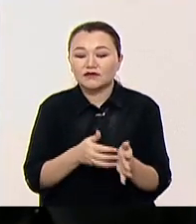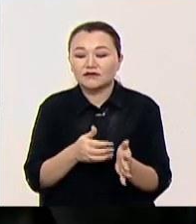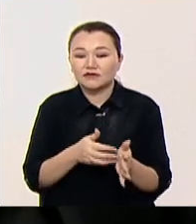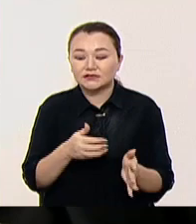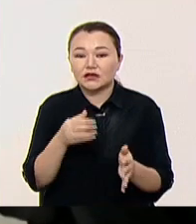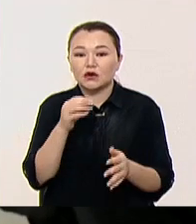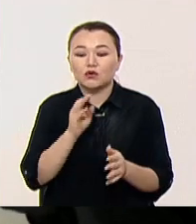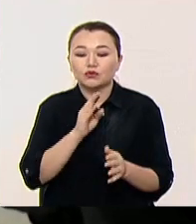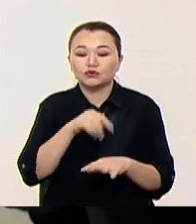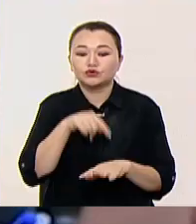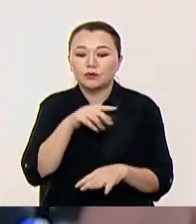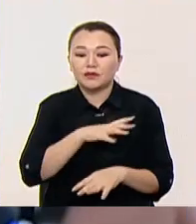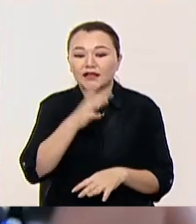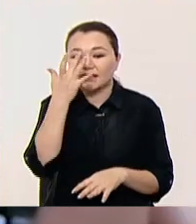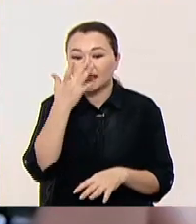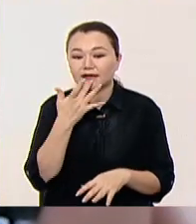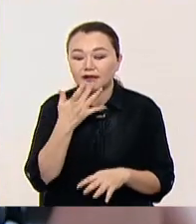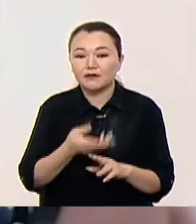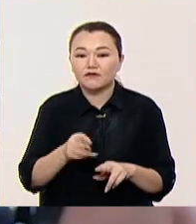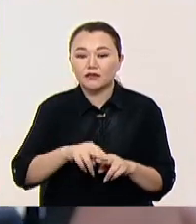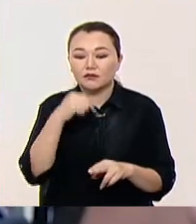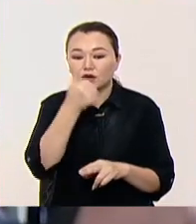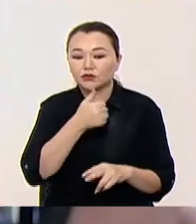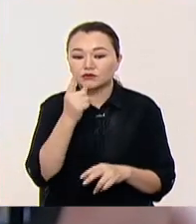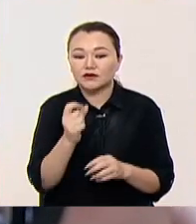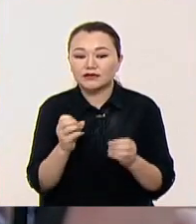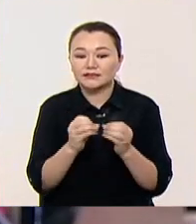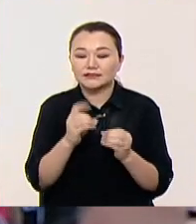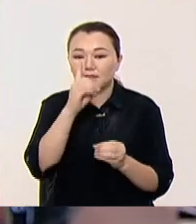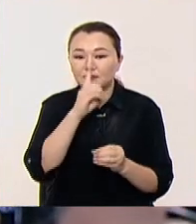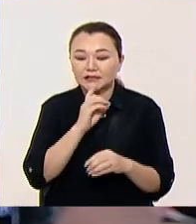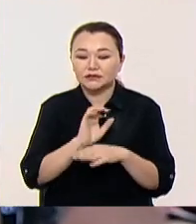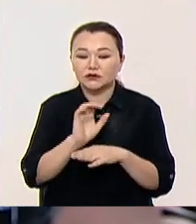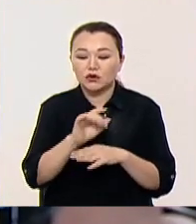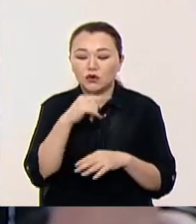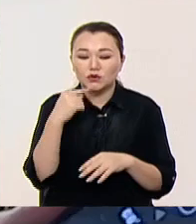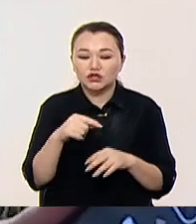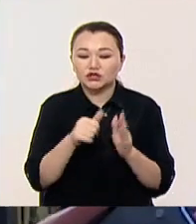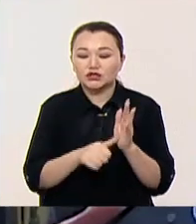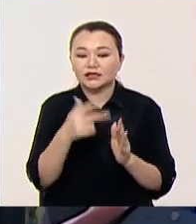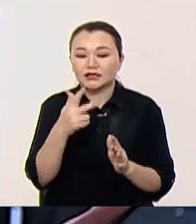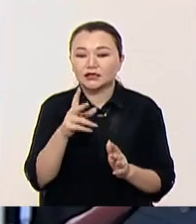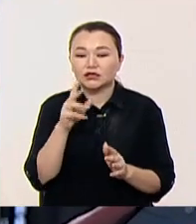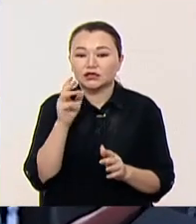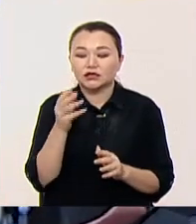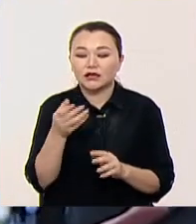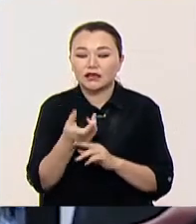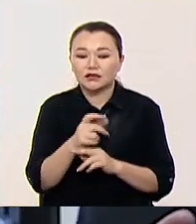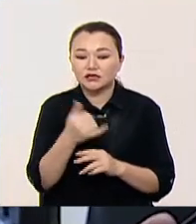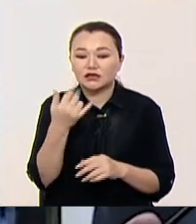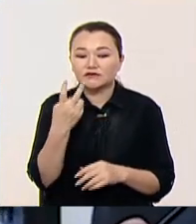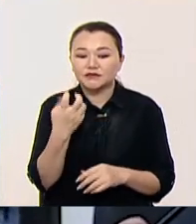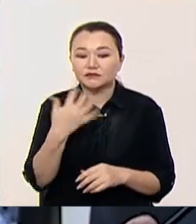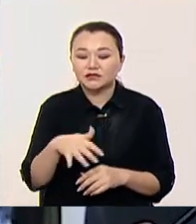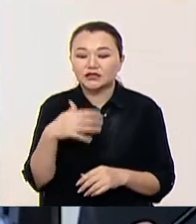остро ощущался летом. В этом году за 10 месяцев мы экспортировали 76 тысяч тонн. На сегодня у нас порядка